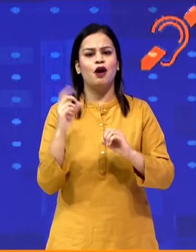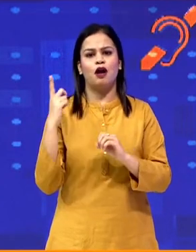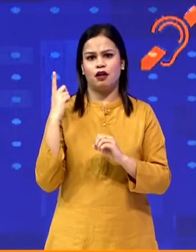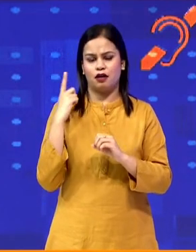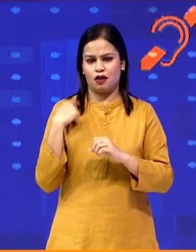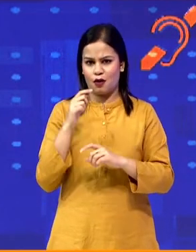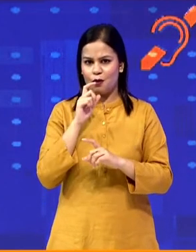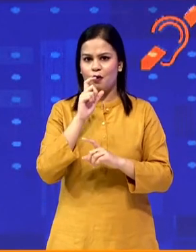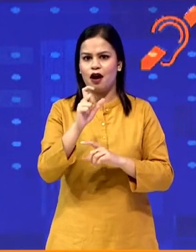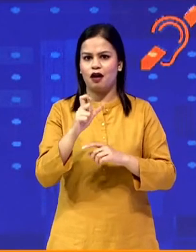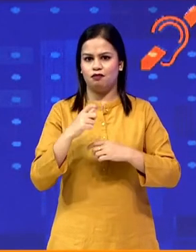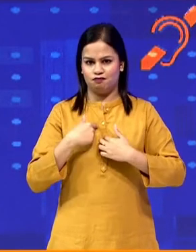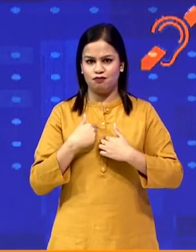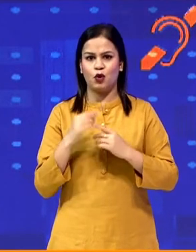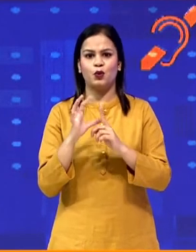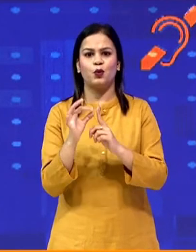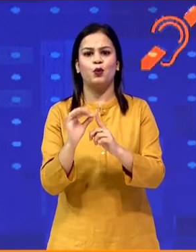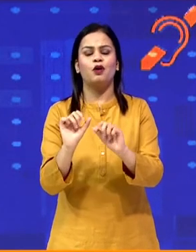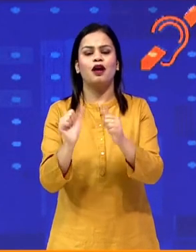को खाने